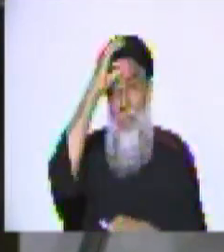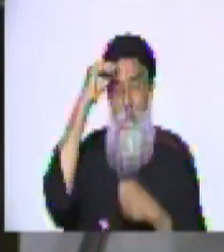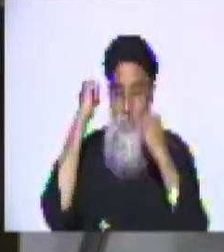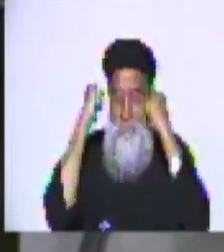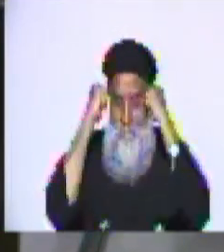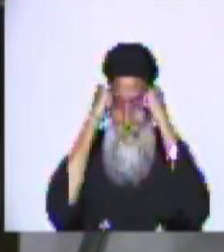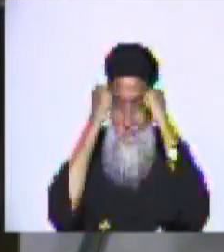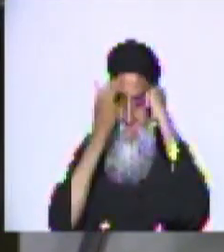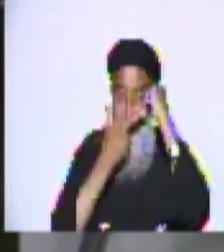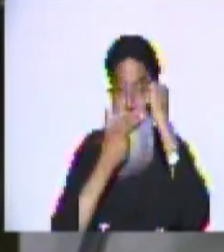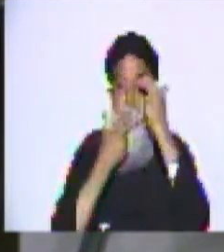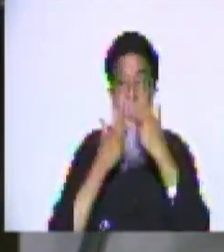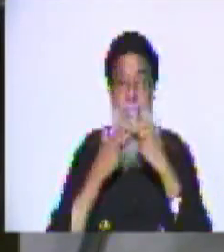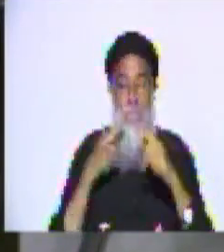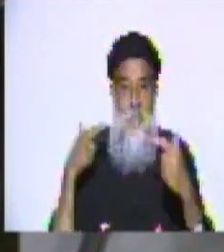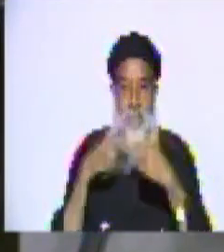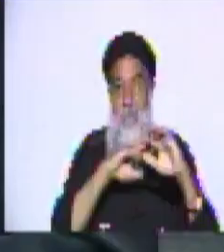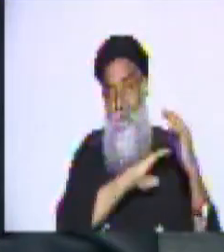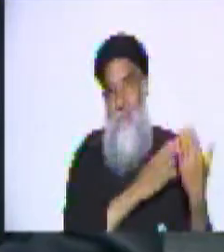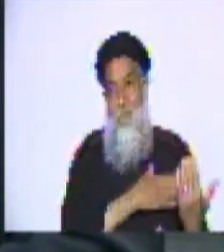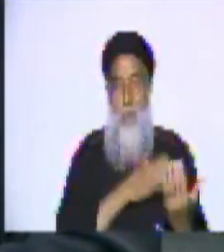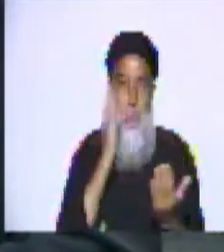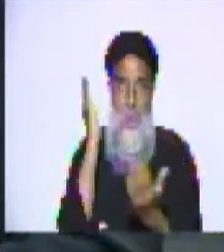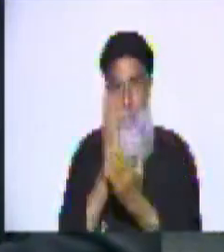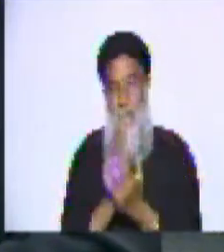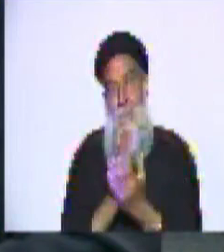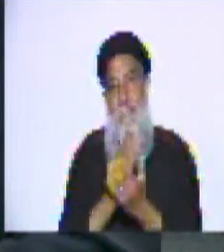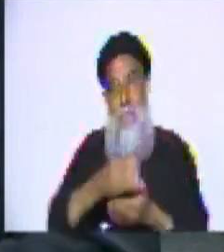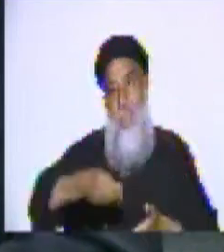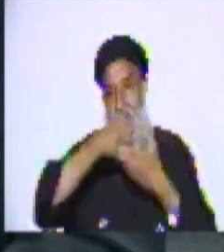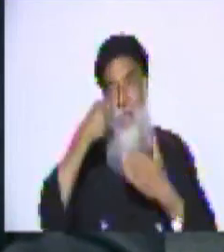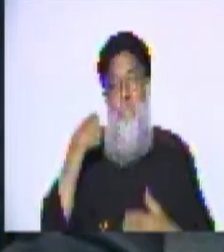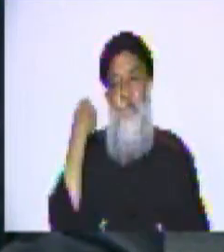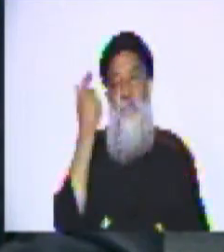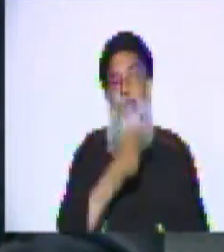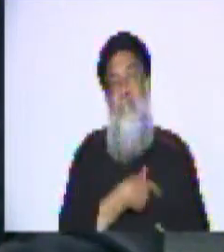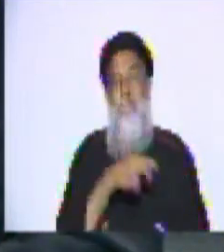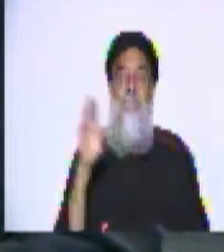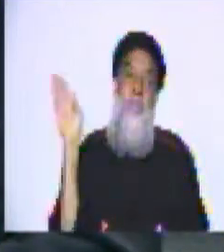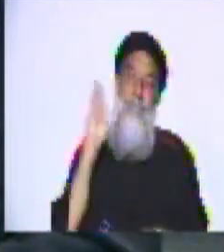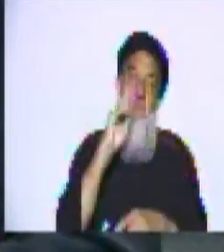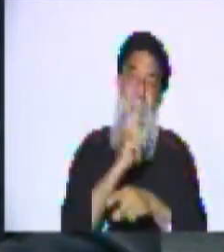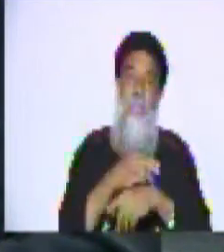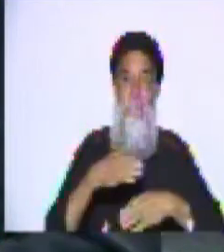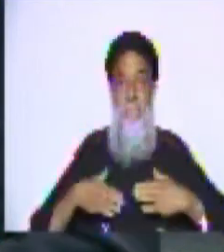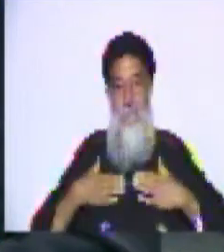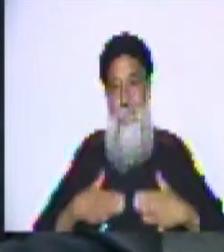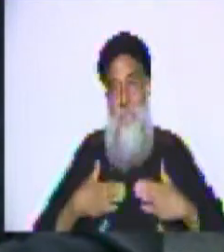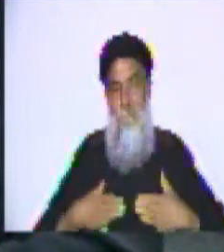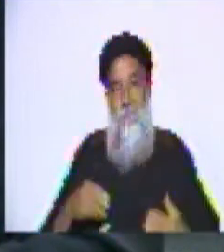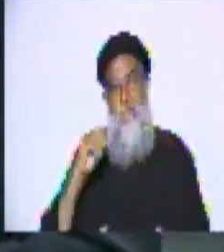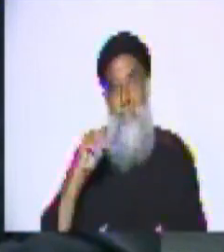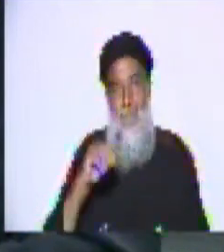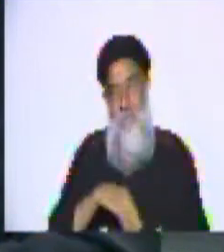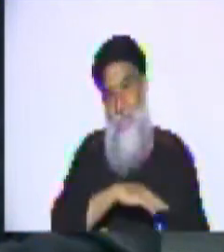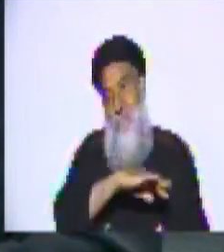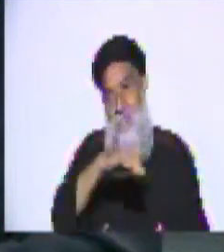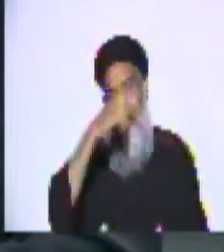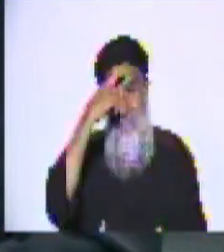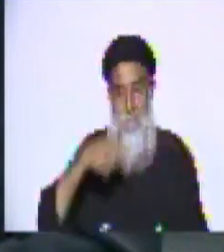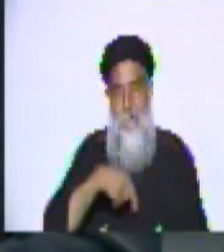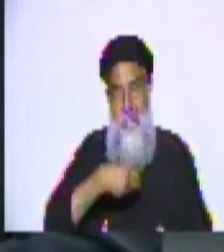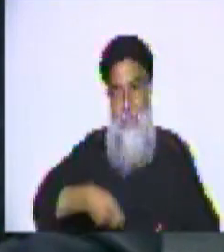يعني. والسيد المسيح يهتم بسر الإفخارستية، وإنجيل معلمنا يوحنا إصحاح 6 يتكلم كتير عن